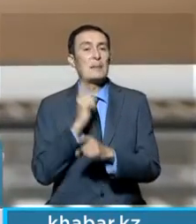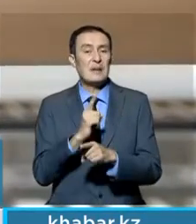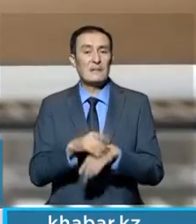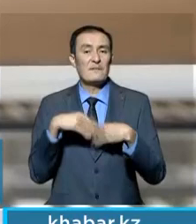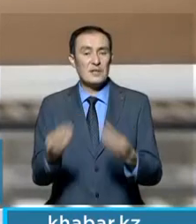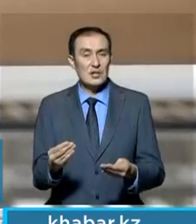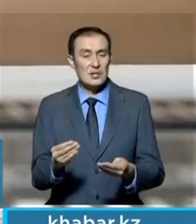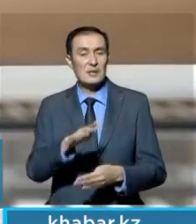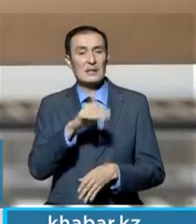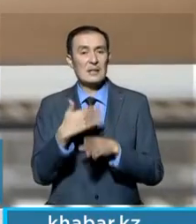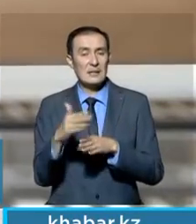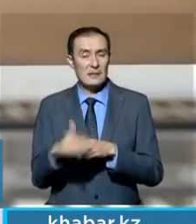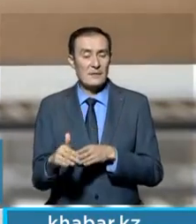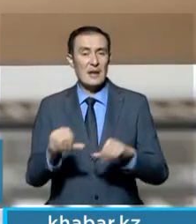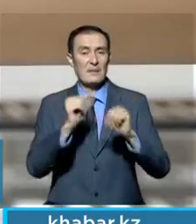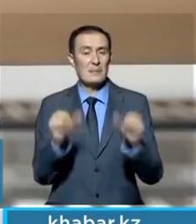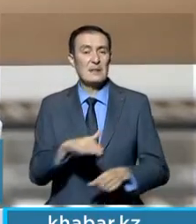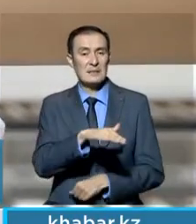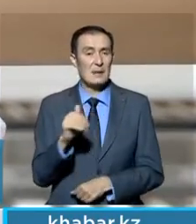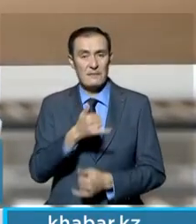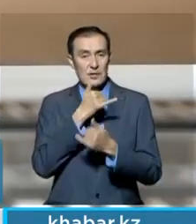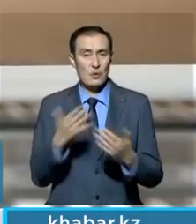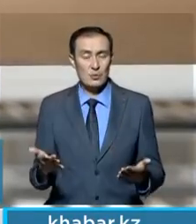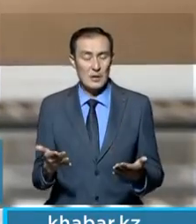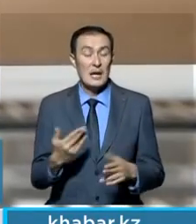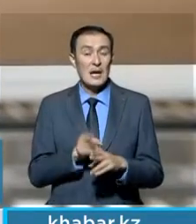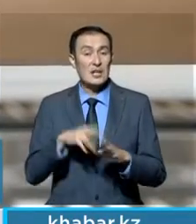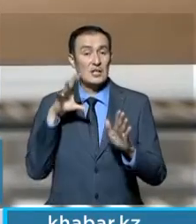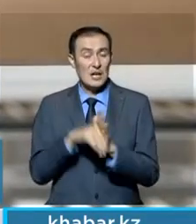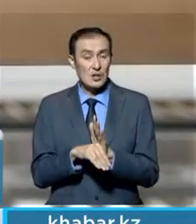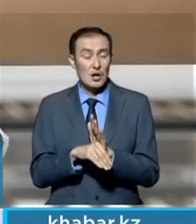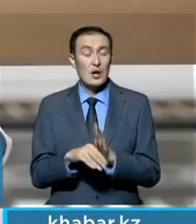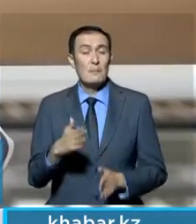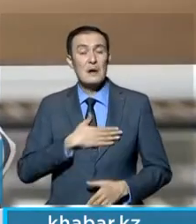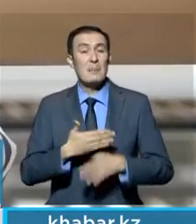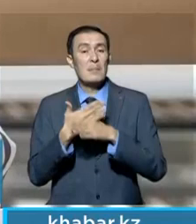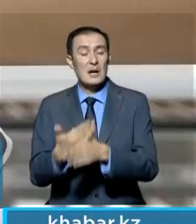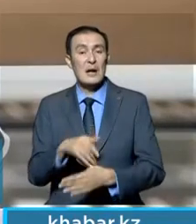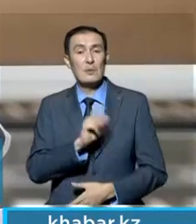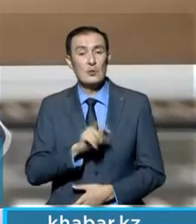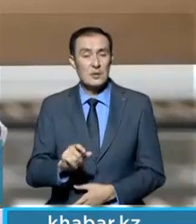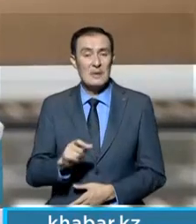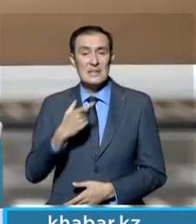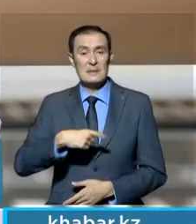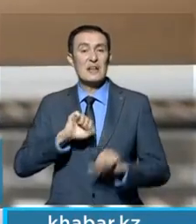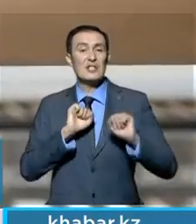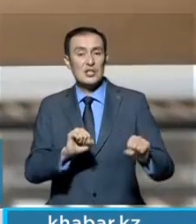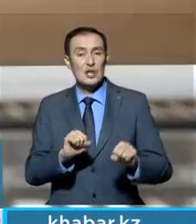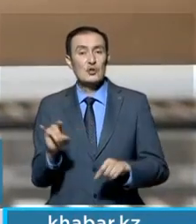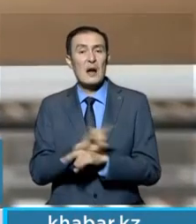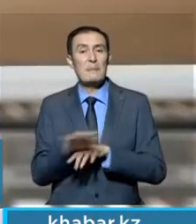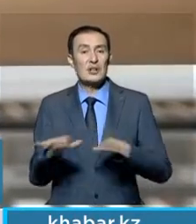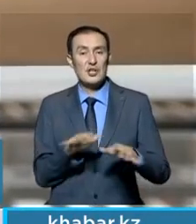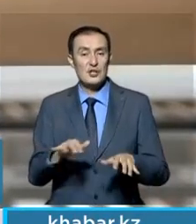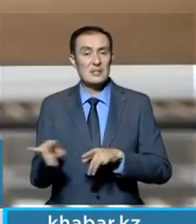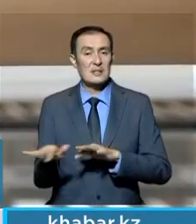выдачи кредитов и оформления займов. Это означает, что мы помогаем нашим гражданам оградить себя от мошеннических